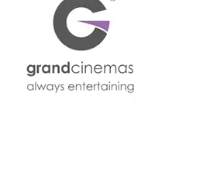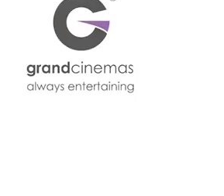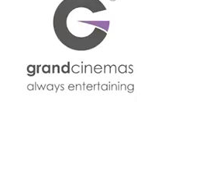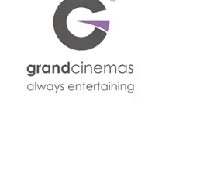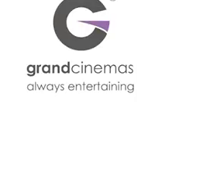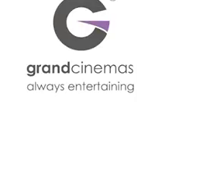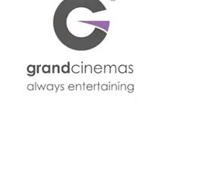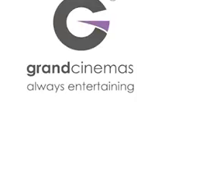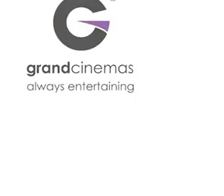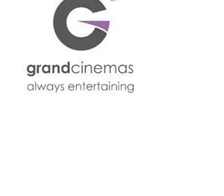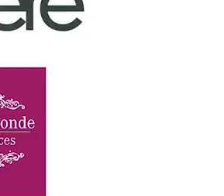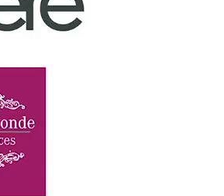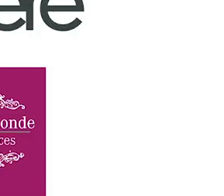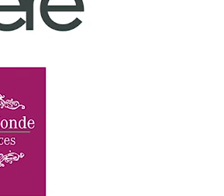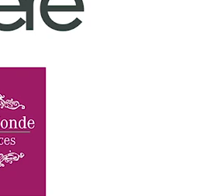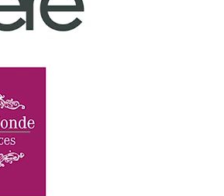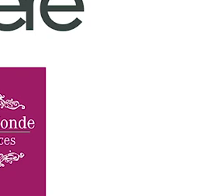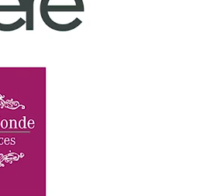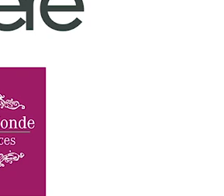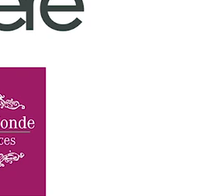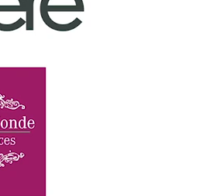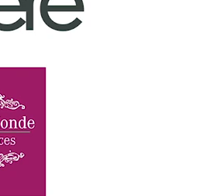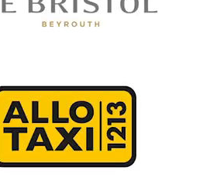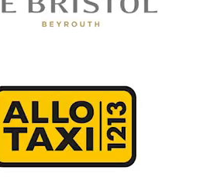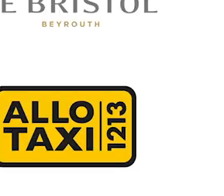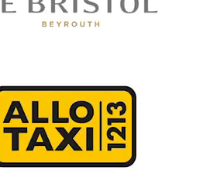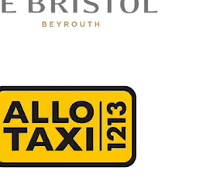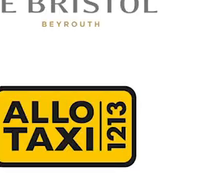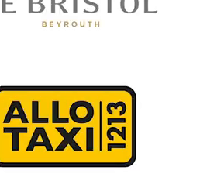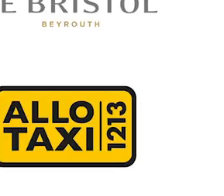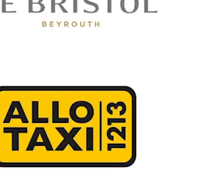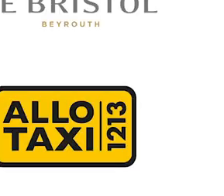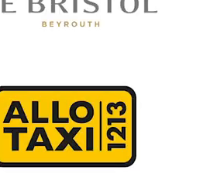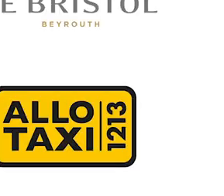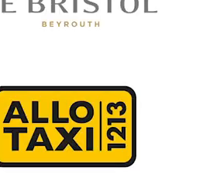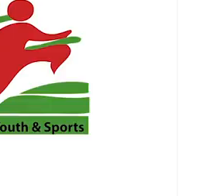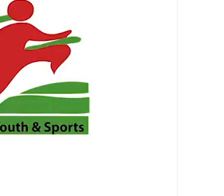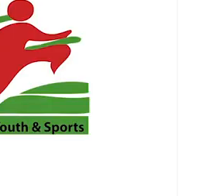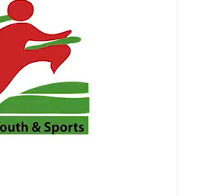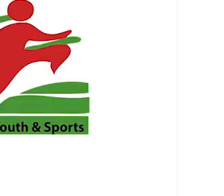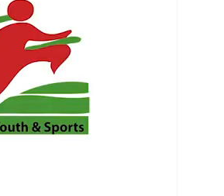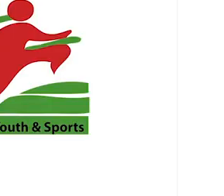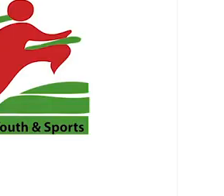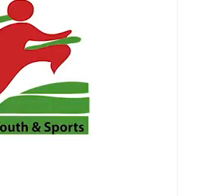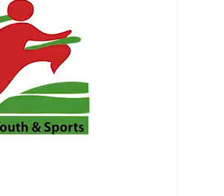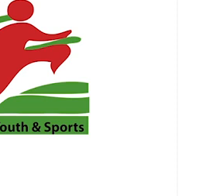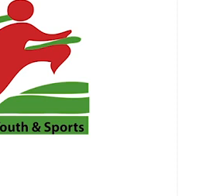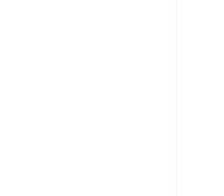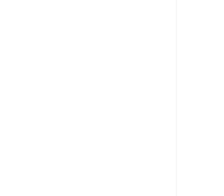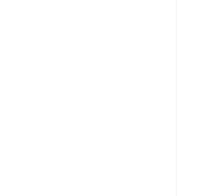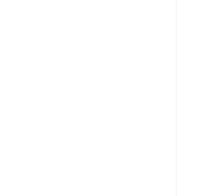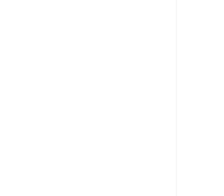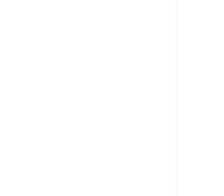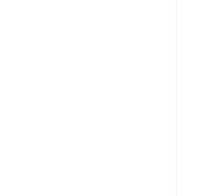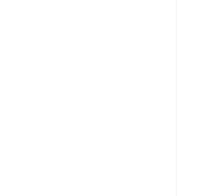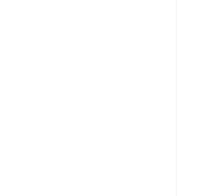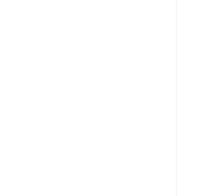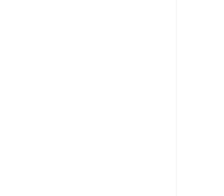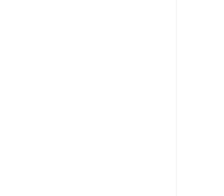القناة